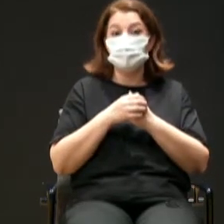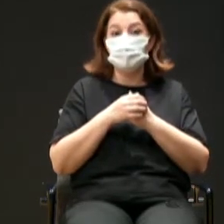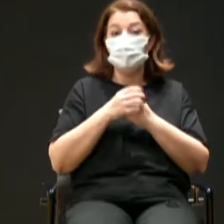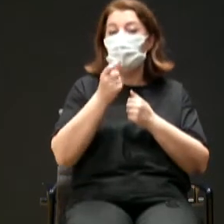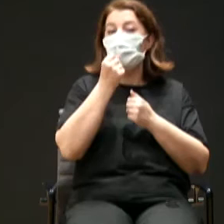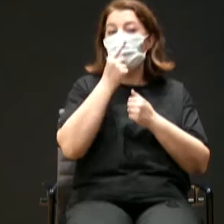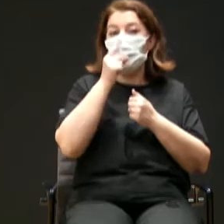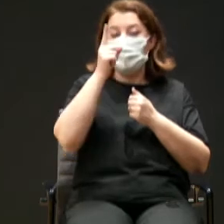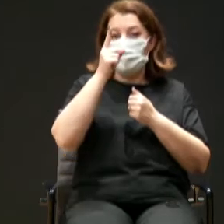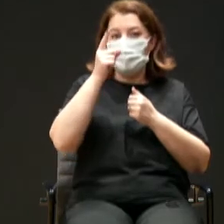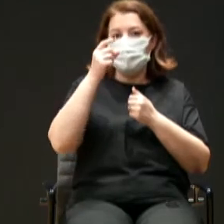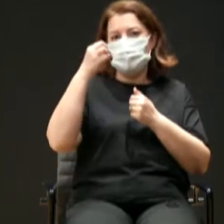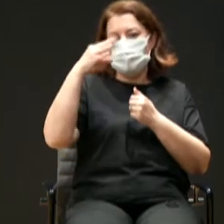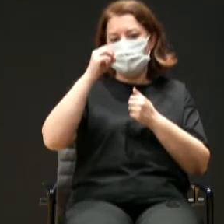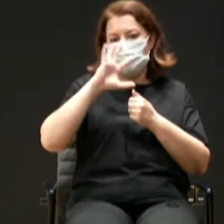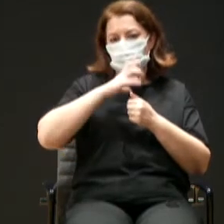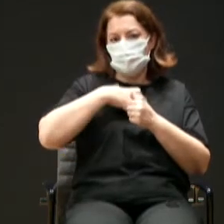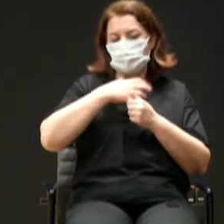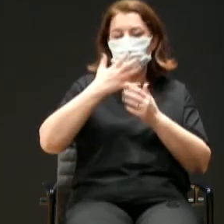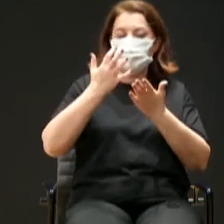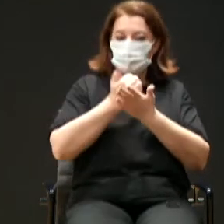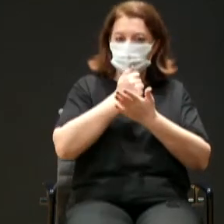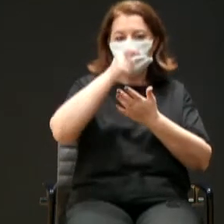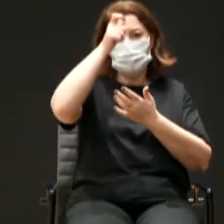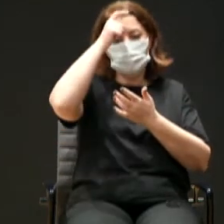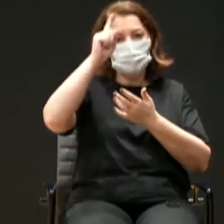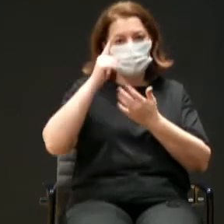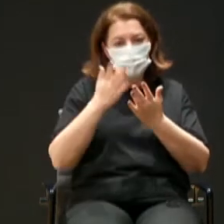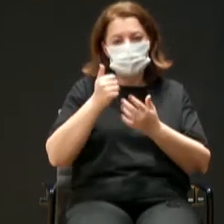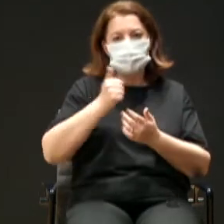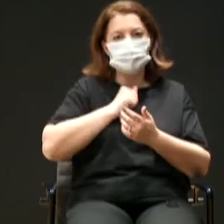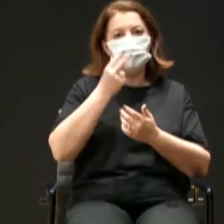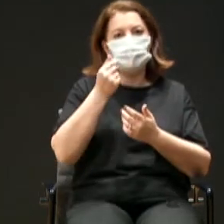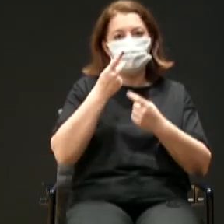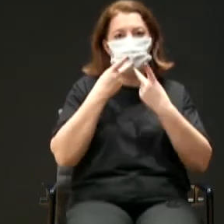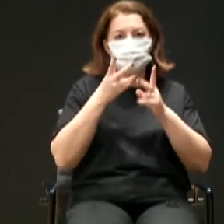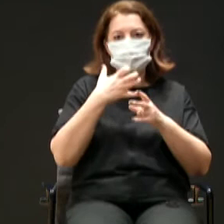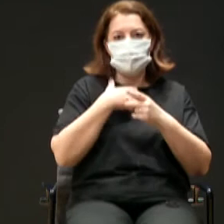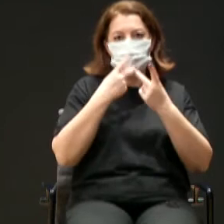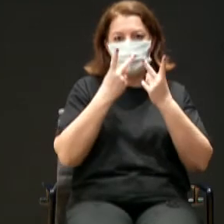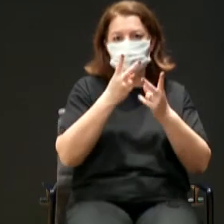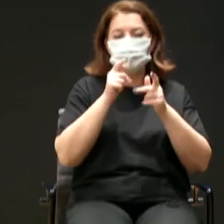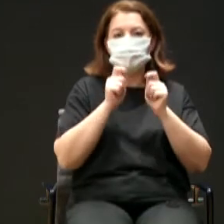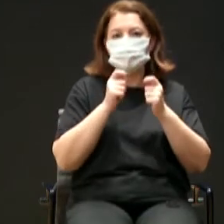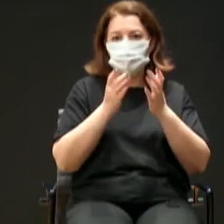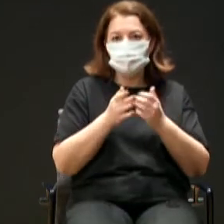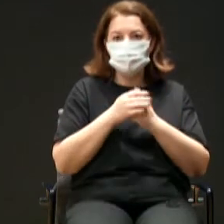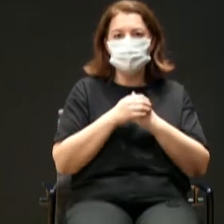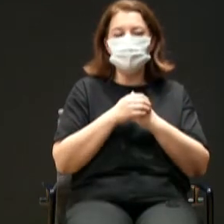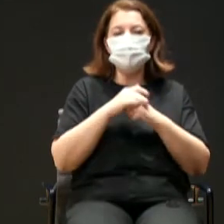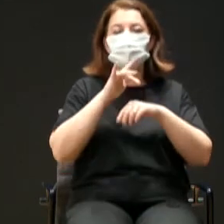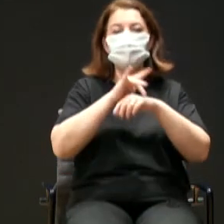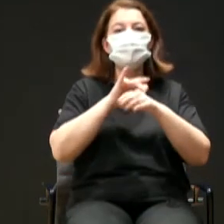Ankara'da iktidarda olduklarını, Türkiye'yi yönettiklerini, asgari ücret açıklamasının kendileri tarafından yapıldığını,